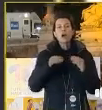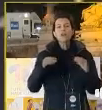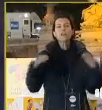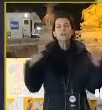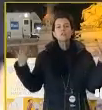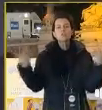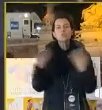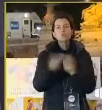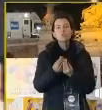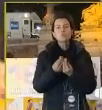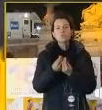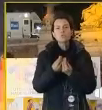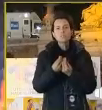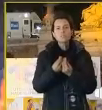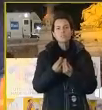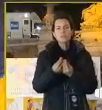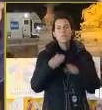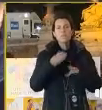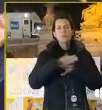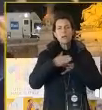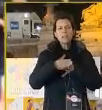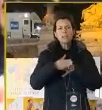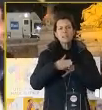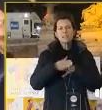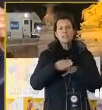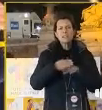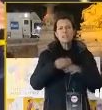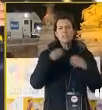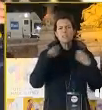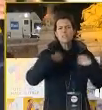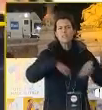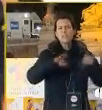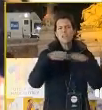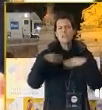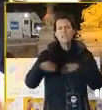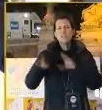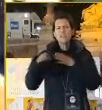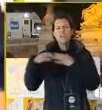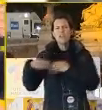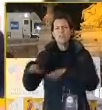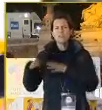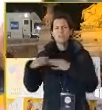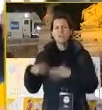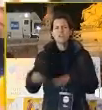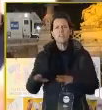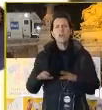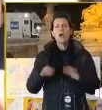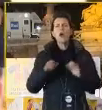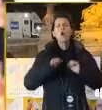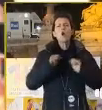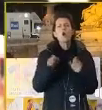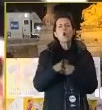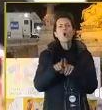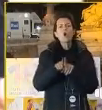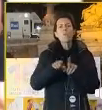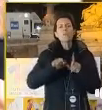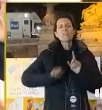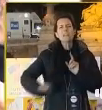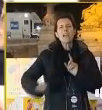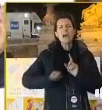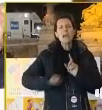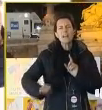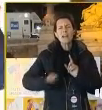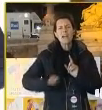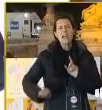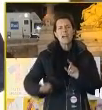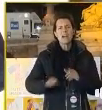sono sciolti in una specie di diarrea nauseante.